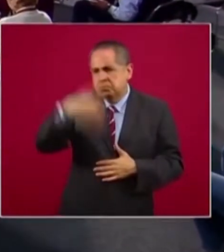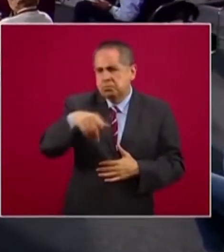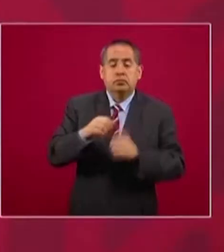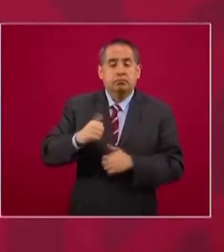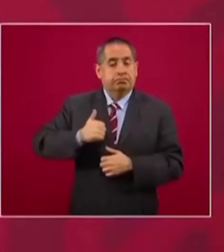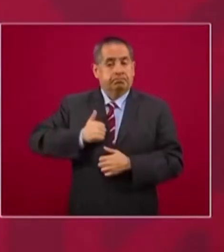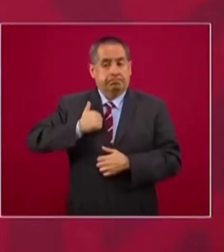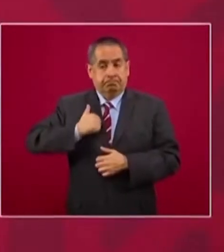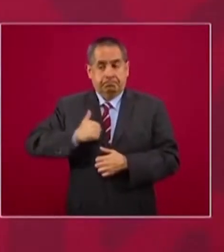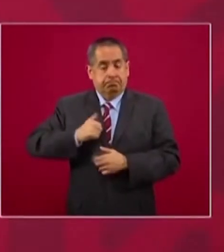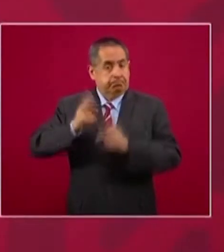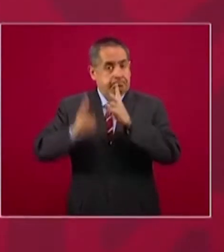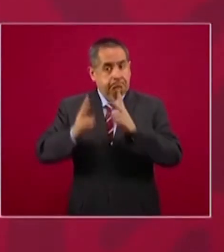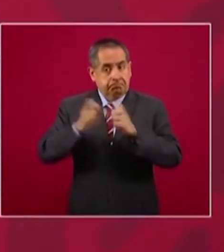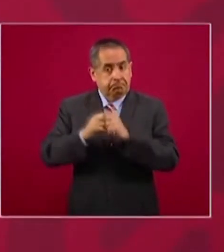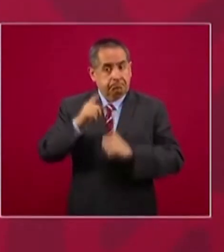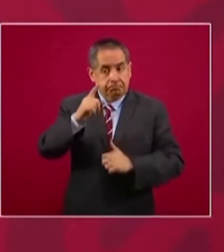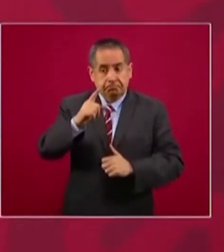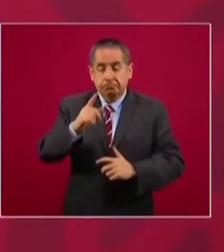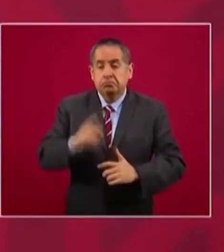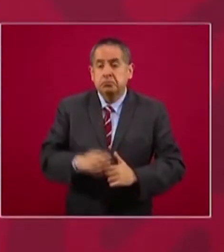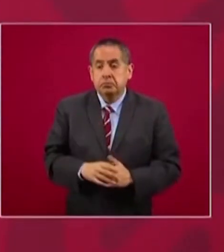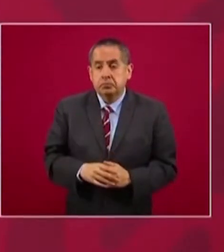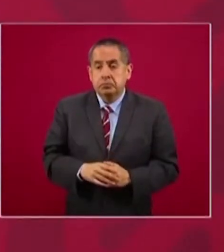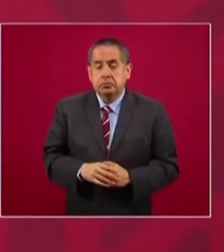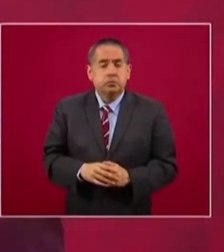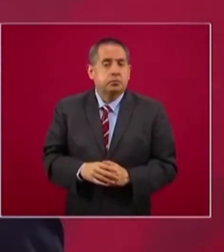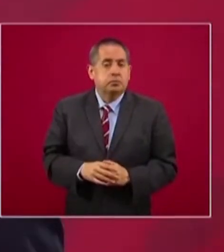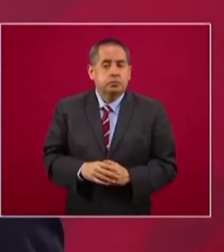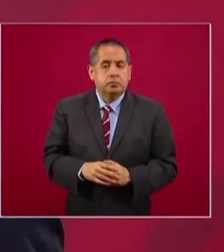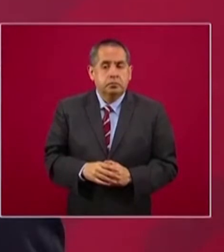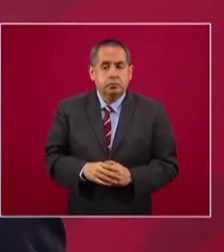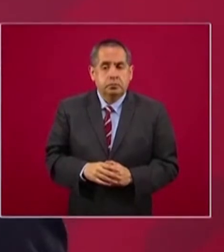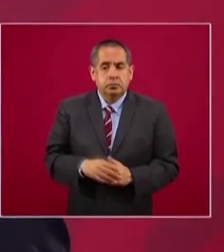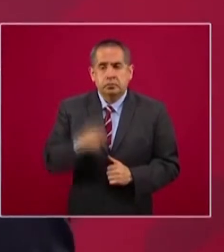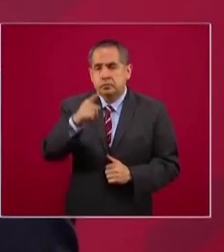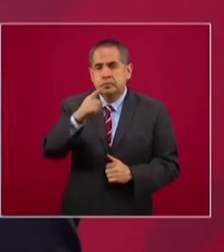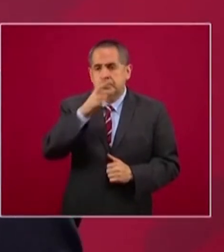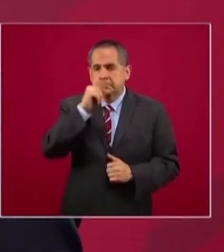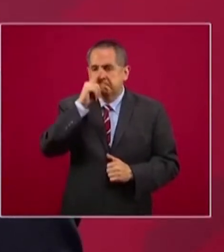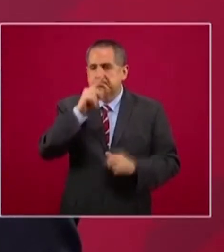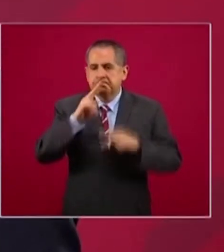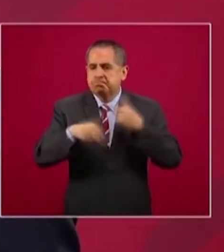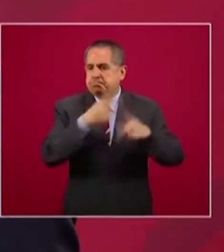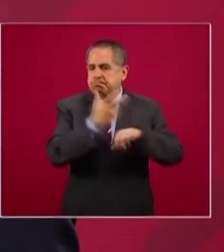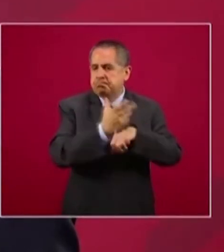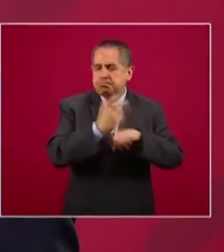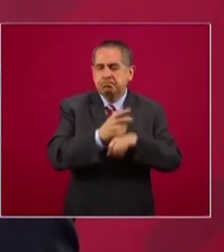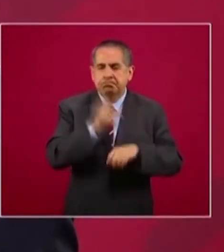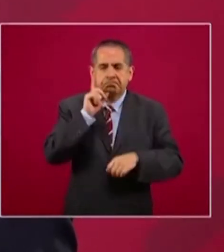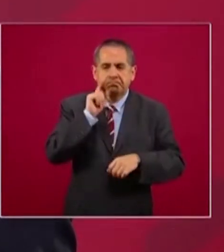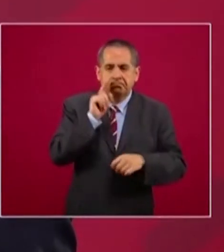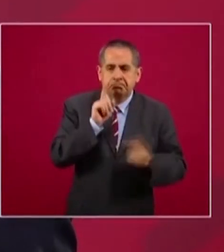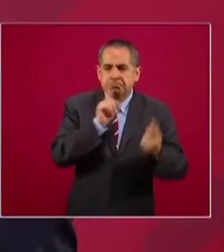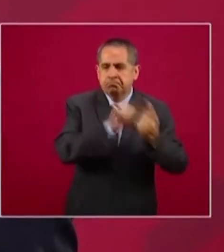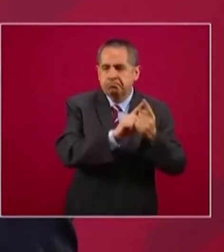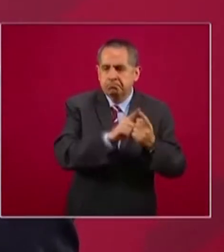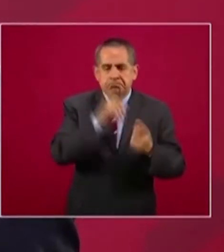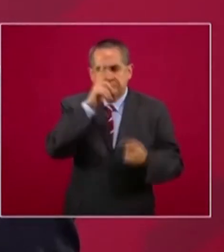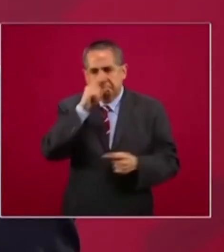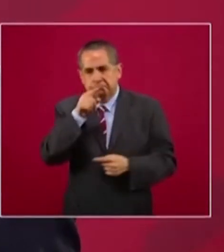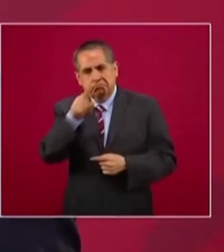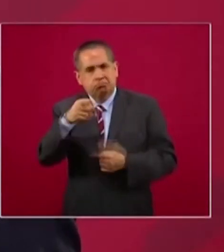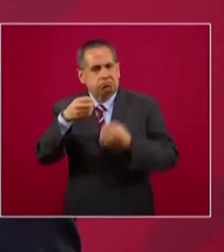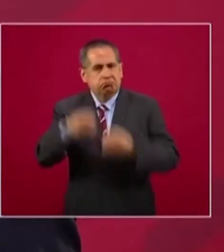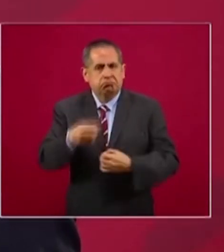City trong cuộc điện đàm vào sáng thứ Hai ngày 6 tháng 7. Theo như lịch trình định sẵn thì ông Obrador sẽ công du sang